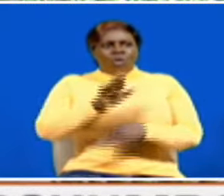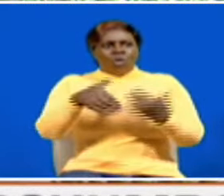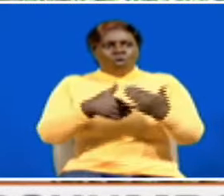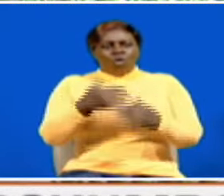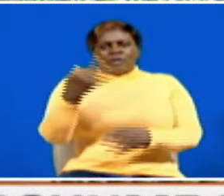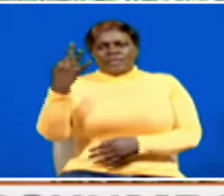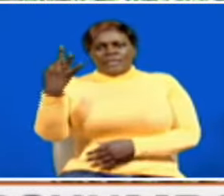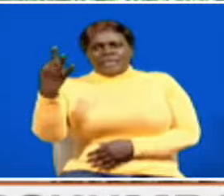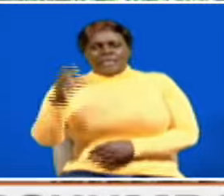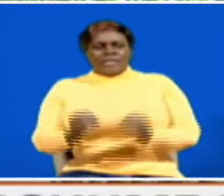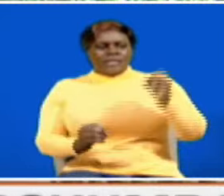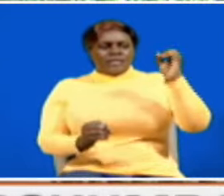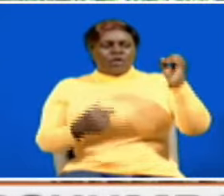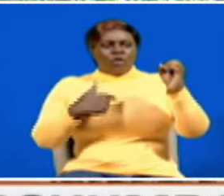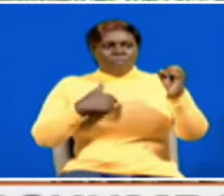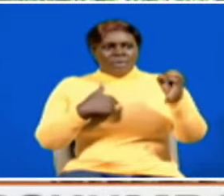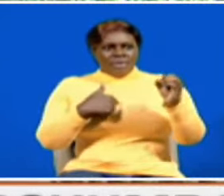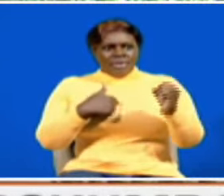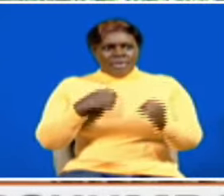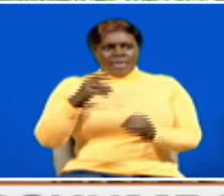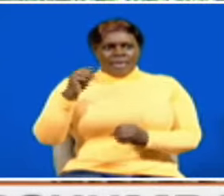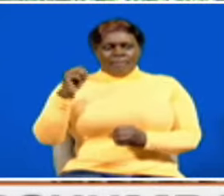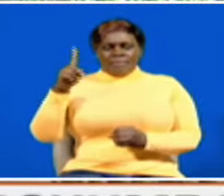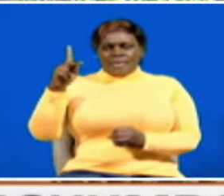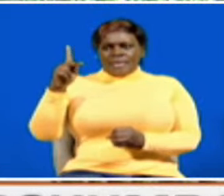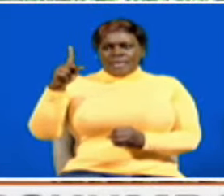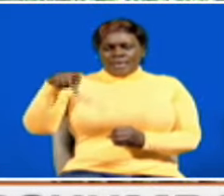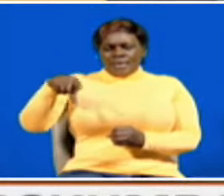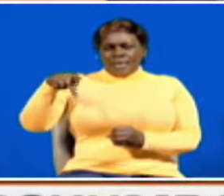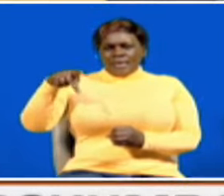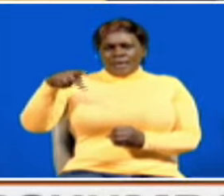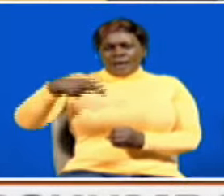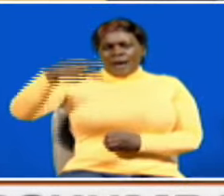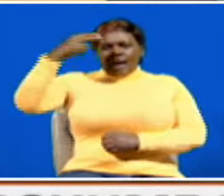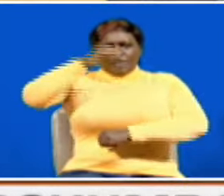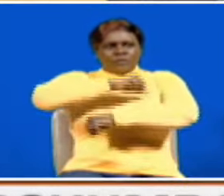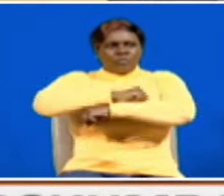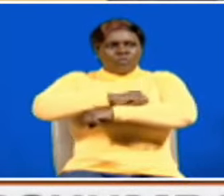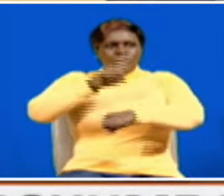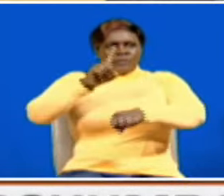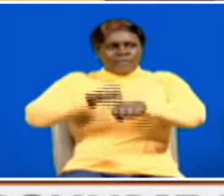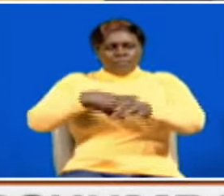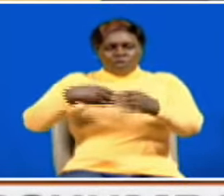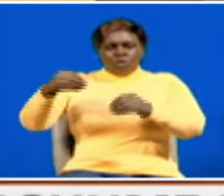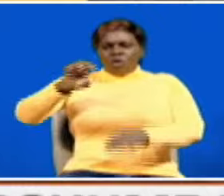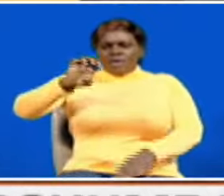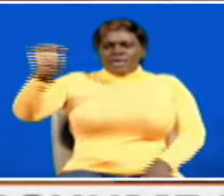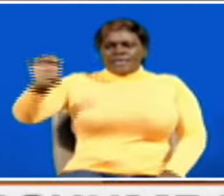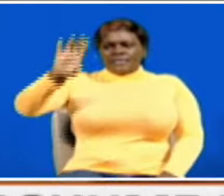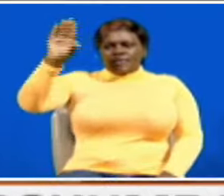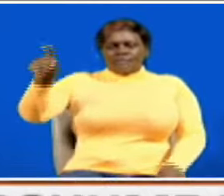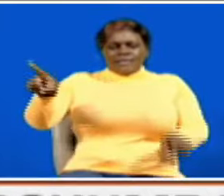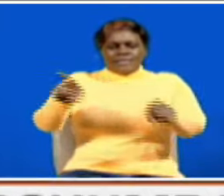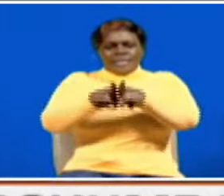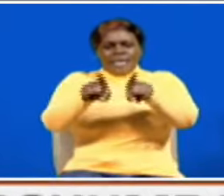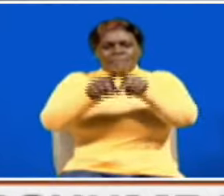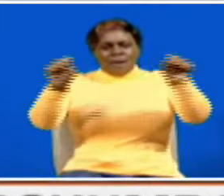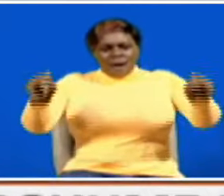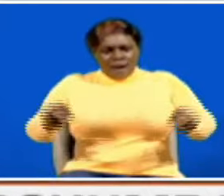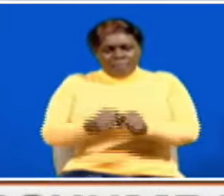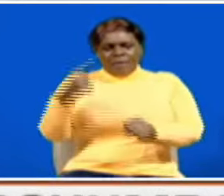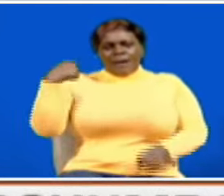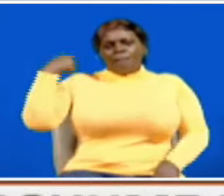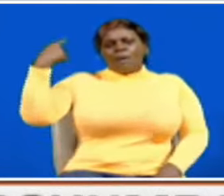3-0, nilimanage kukua MVP wa high school, na pia vile tulienda East Africa, the same happened, tukakuwa